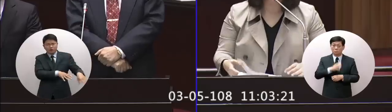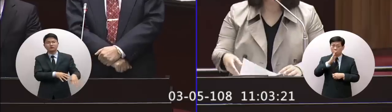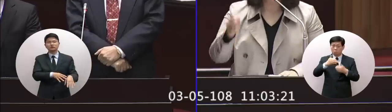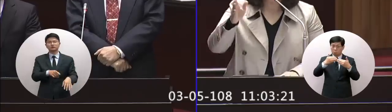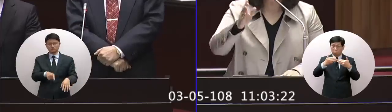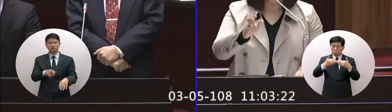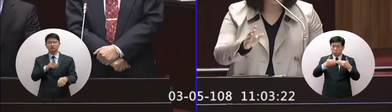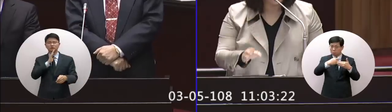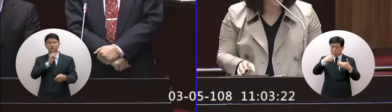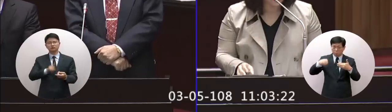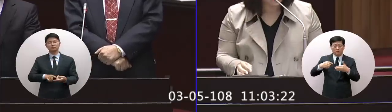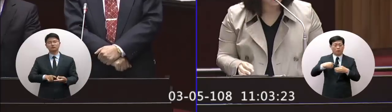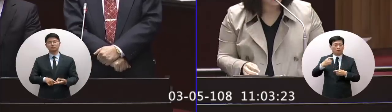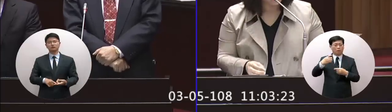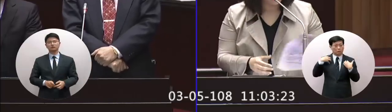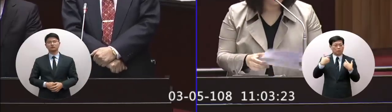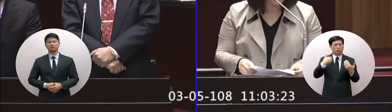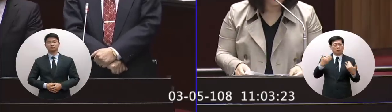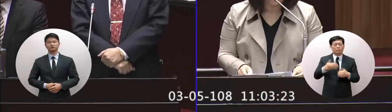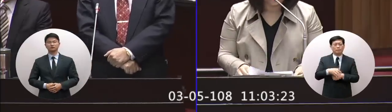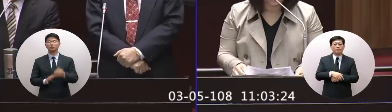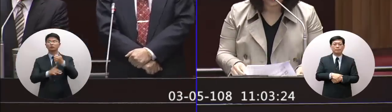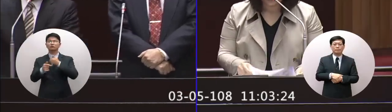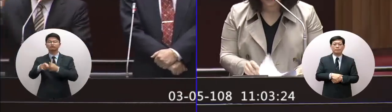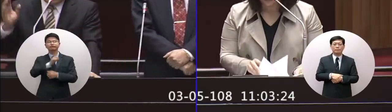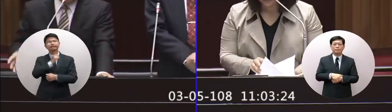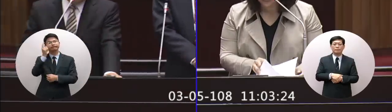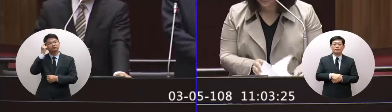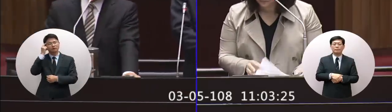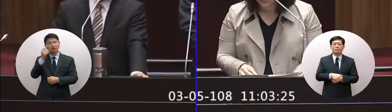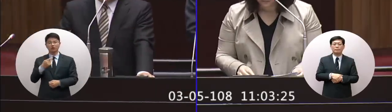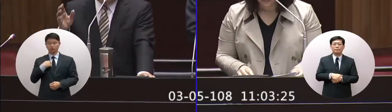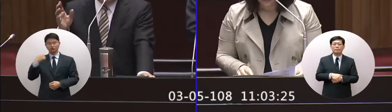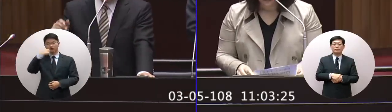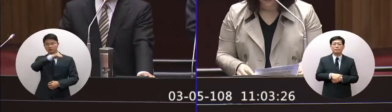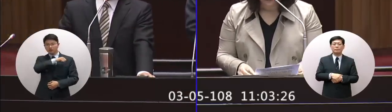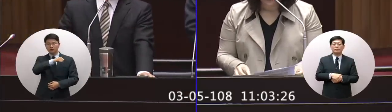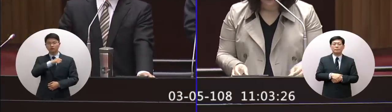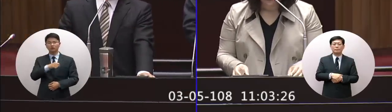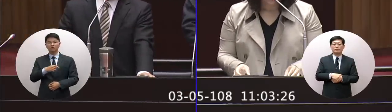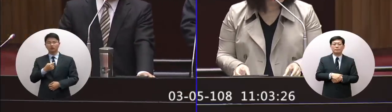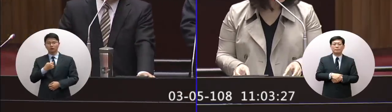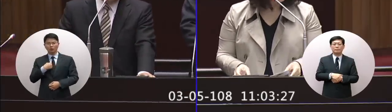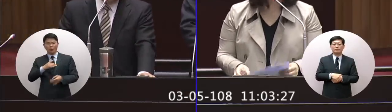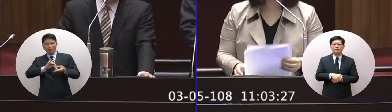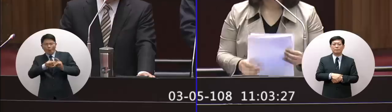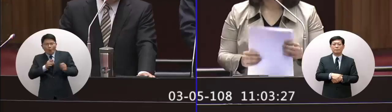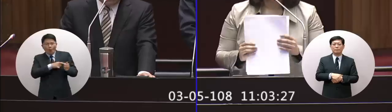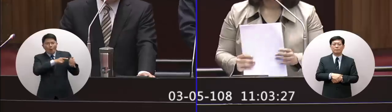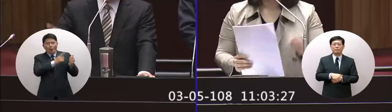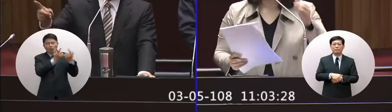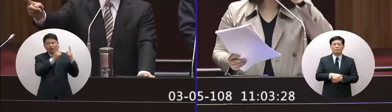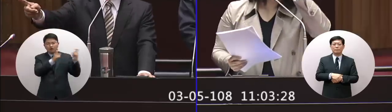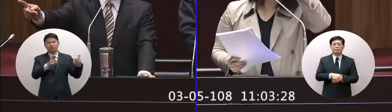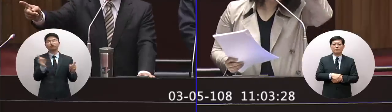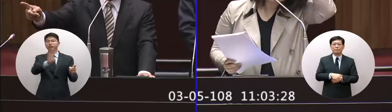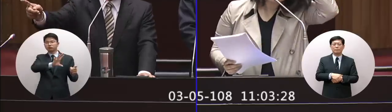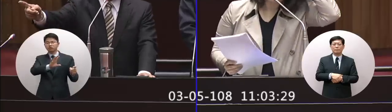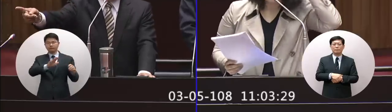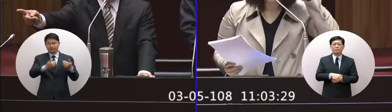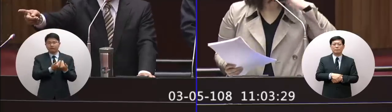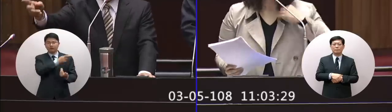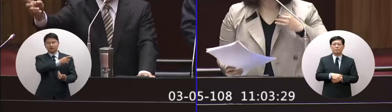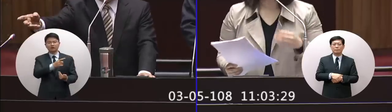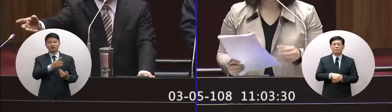北京的责任，我非常明确的。 委员，你想？台湾从不去招惹北京，反而习近